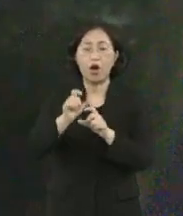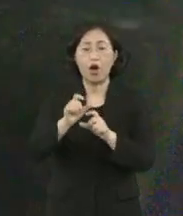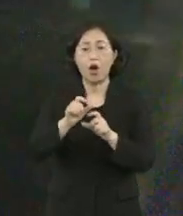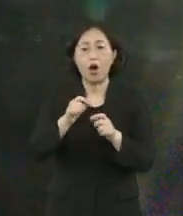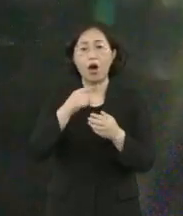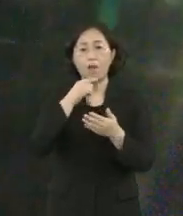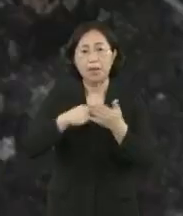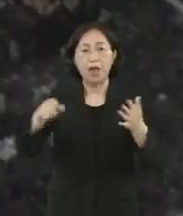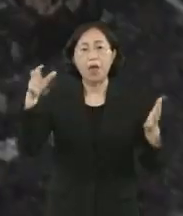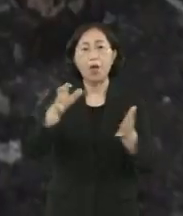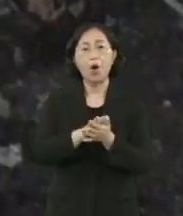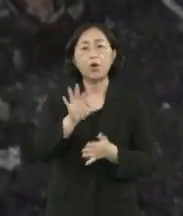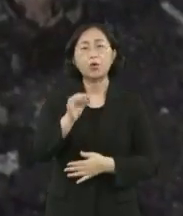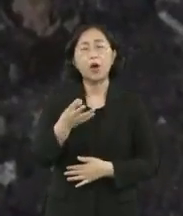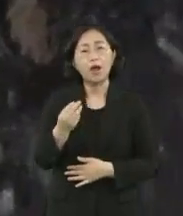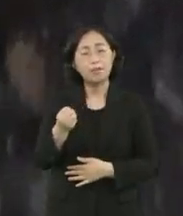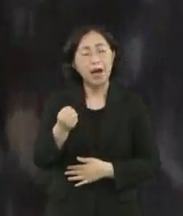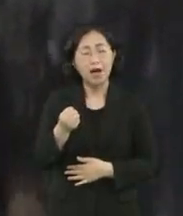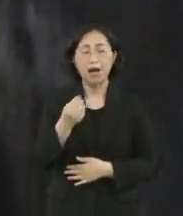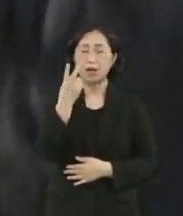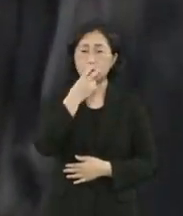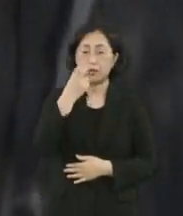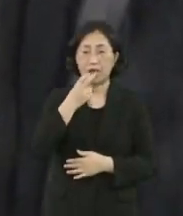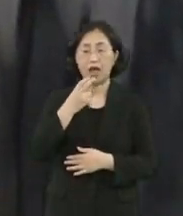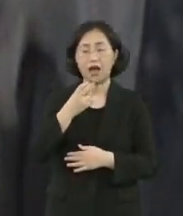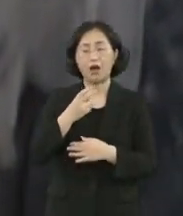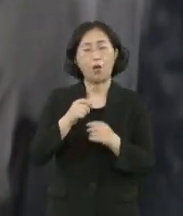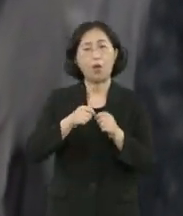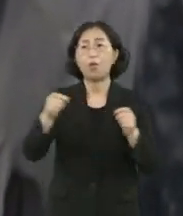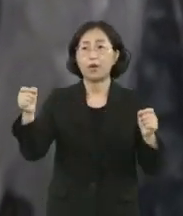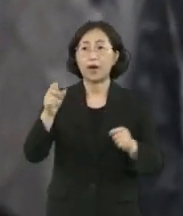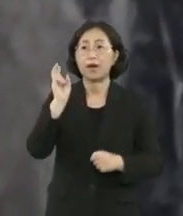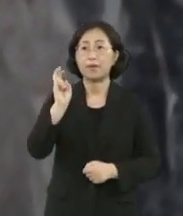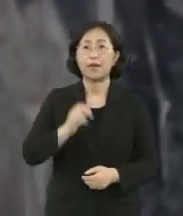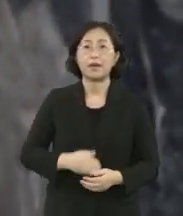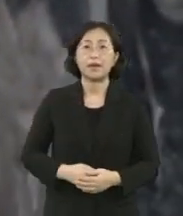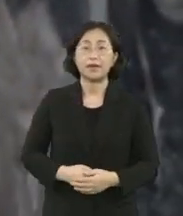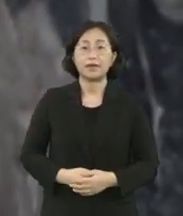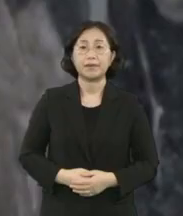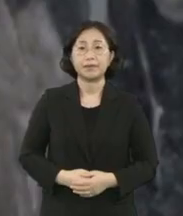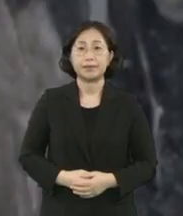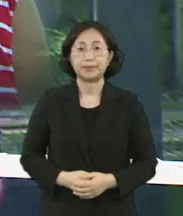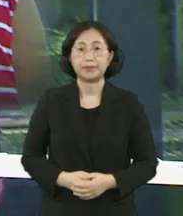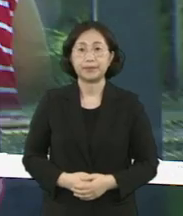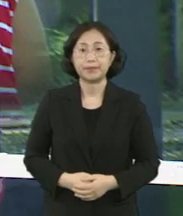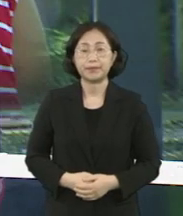규모 집계에도 시일이 걸릴 전망입니다. TJB 김진석입니다.